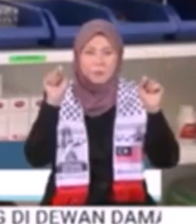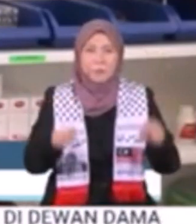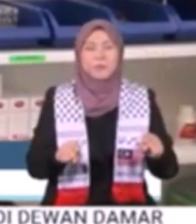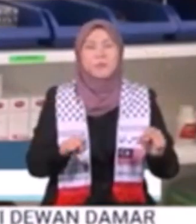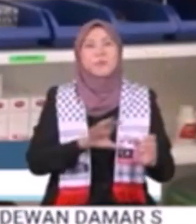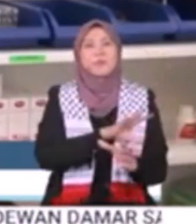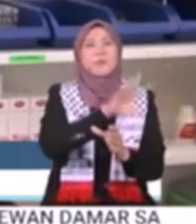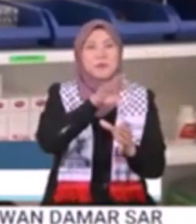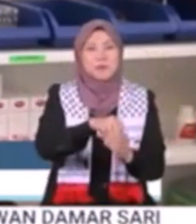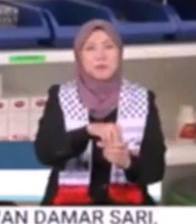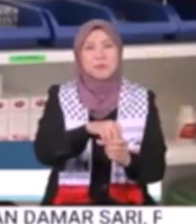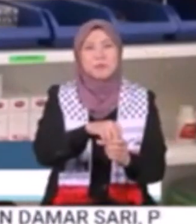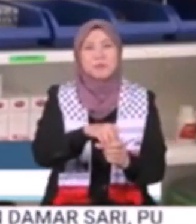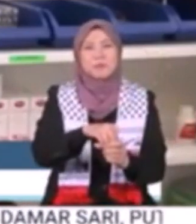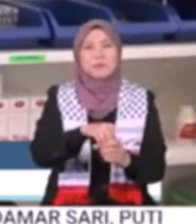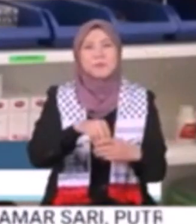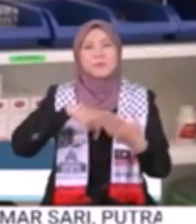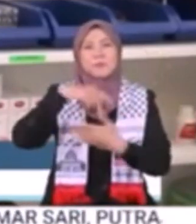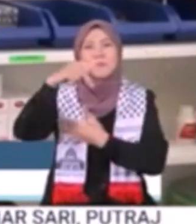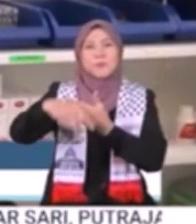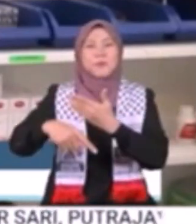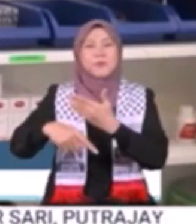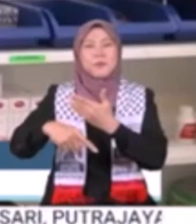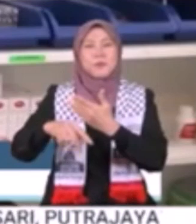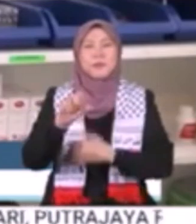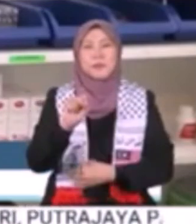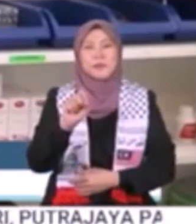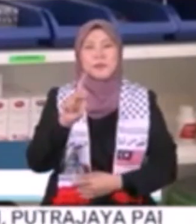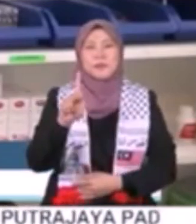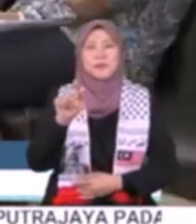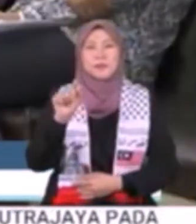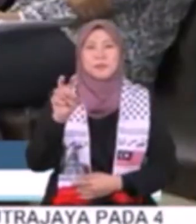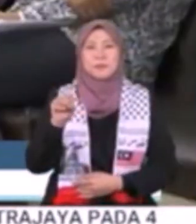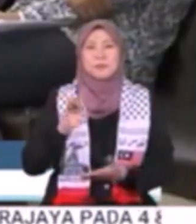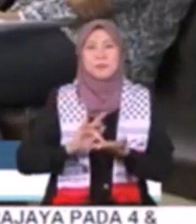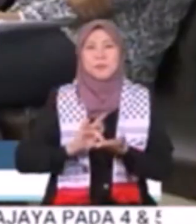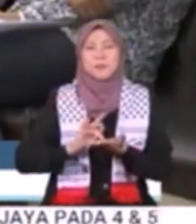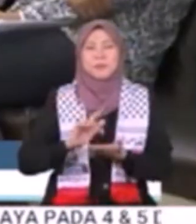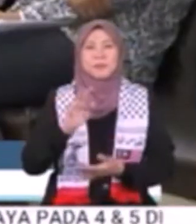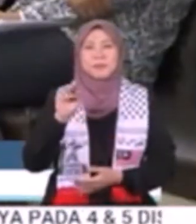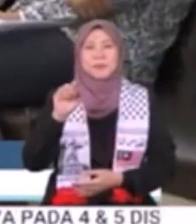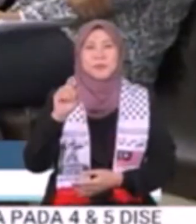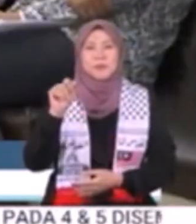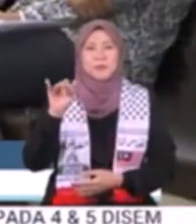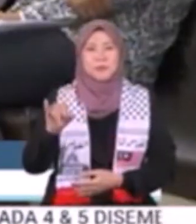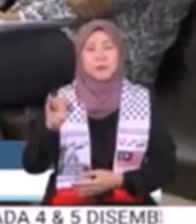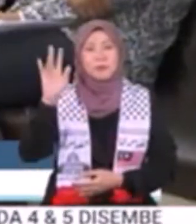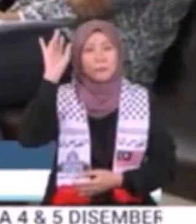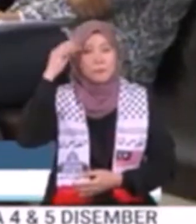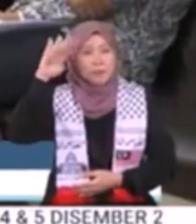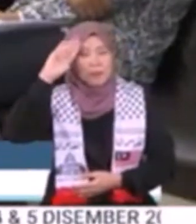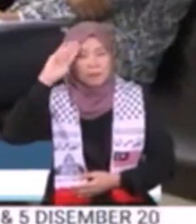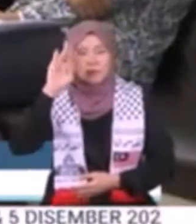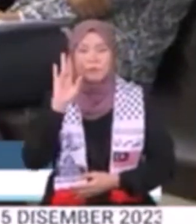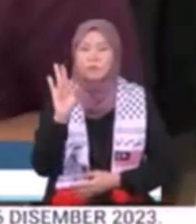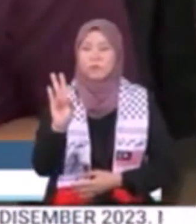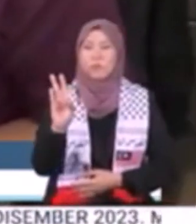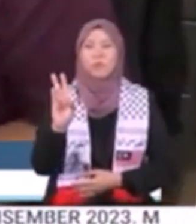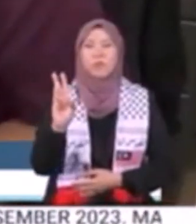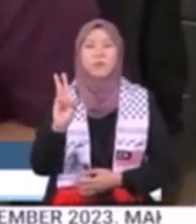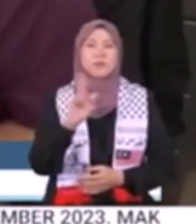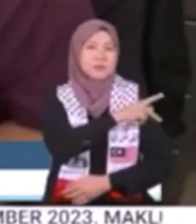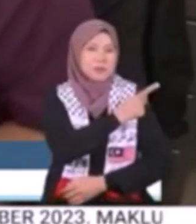di-cover dalam program skim perubatan madani ini. Di Perlis, 7 buah klinik perubatan swasta